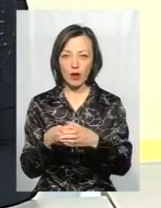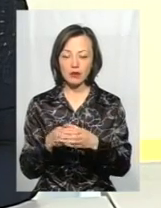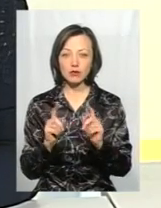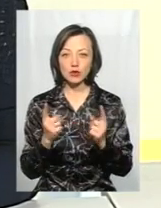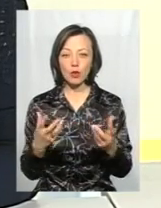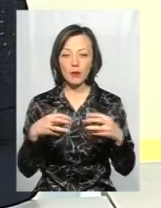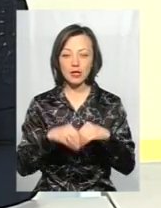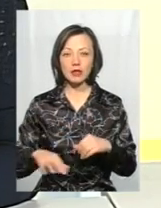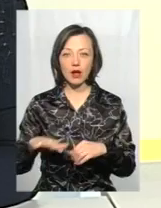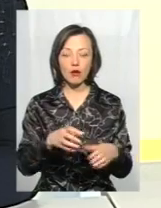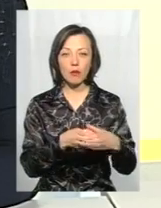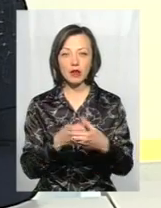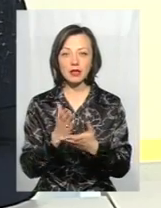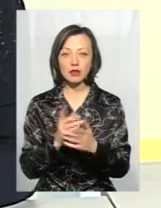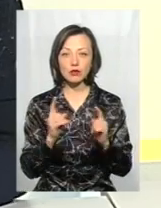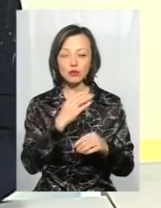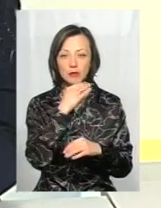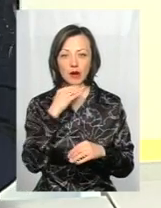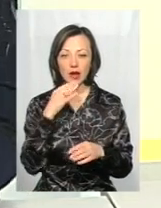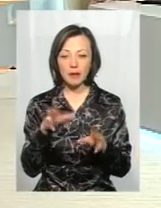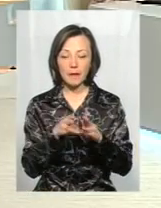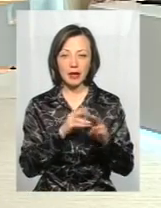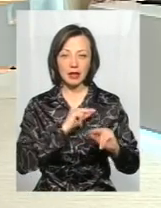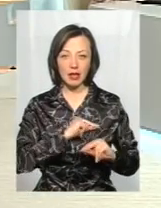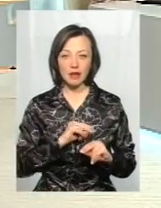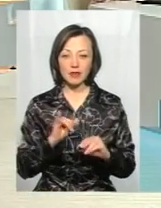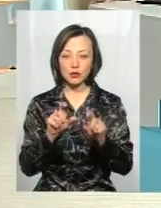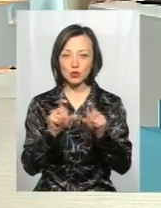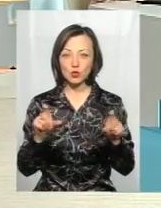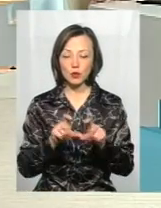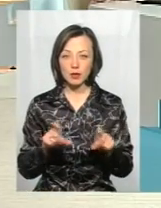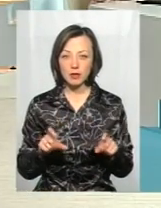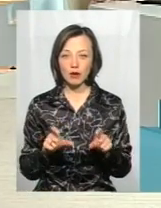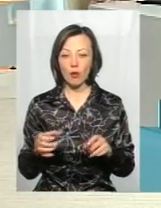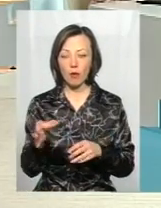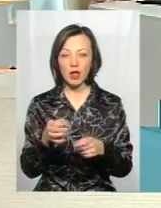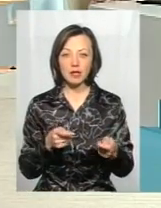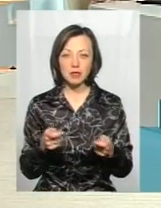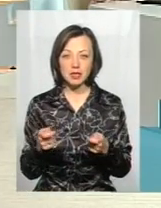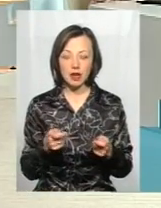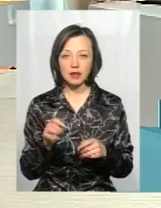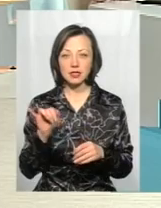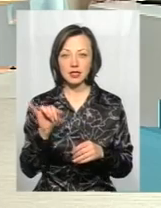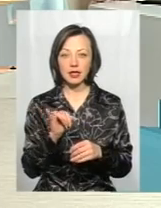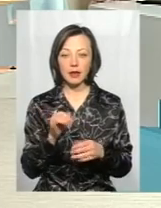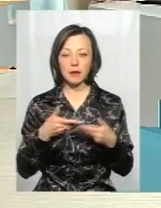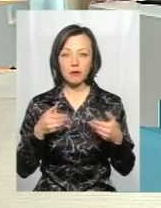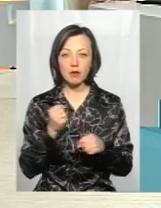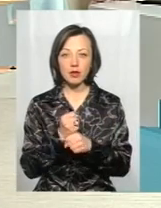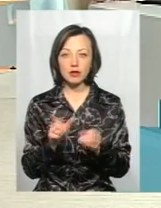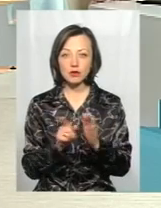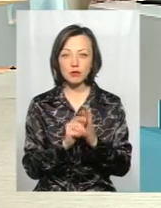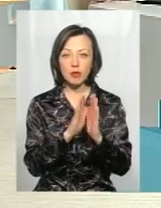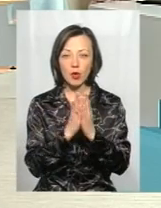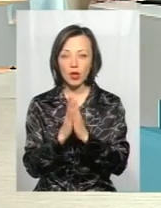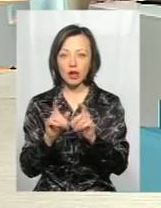у об'єднаних територіальних громад є дуже багато партнерів і структурні підрозділи облдержадміністрації, і ми працюємо із